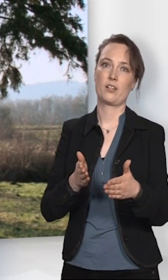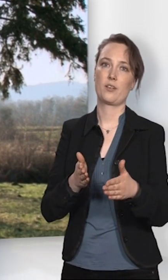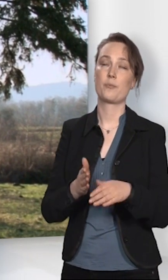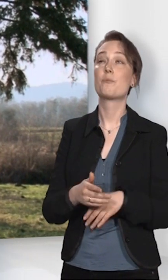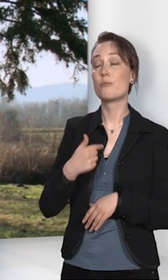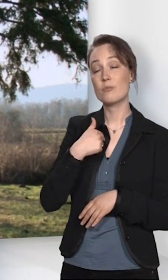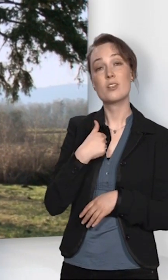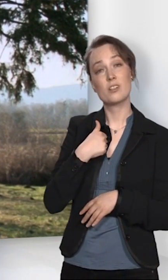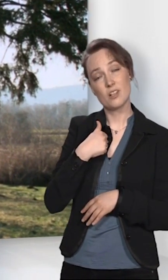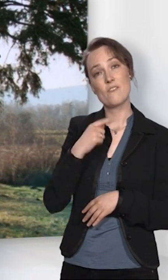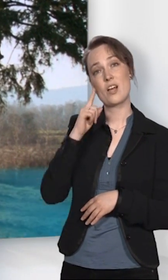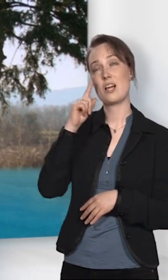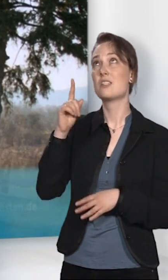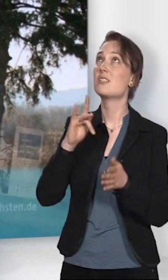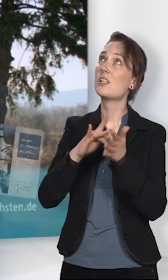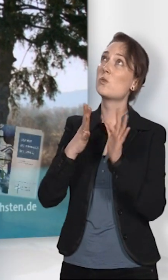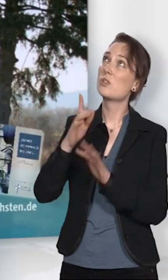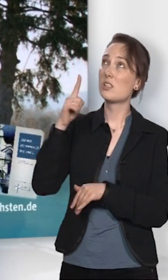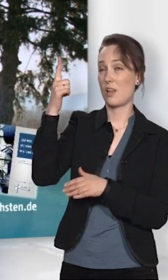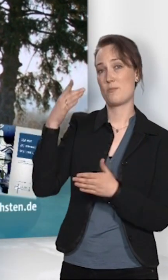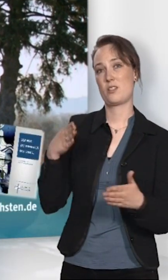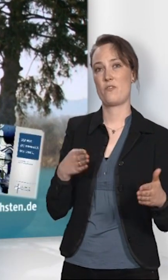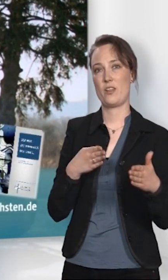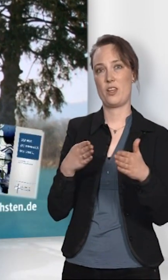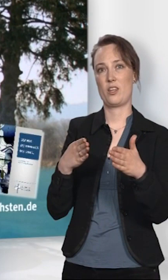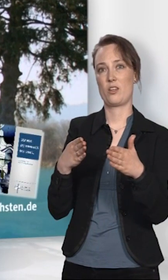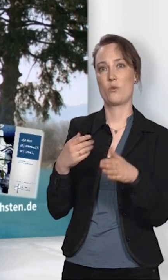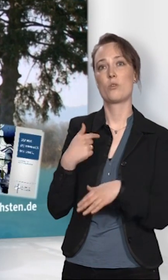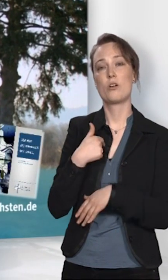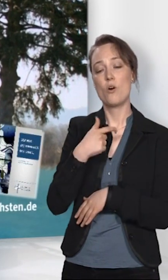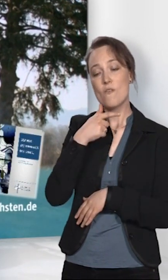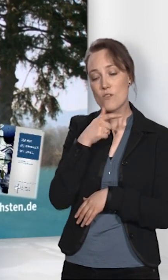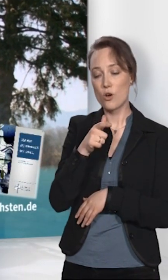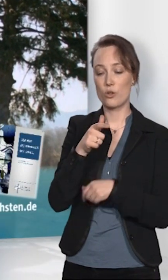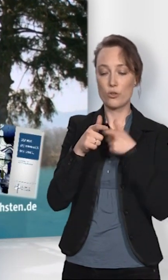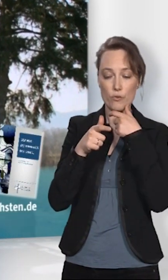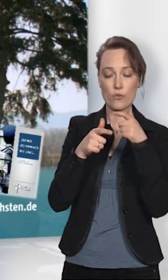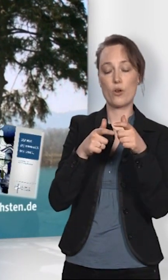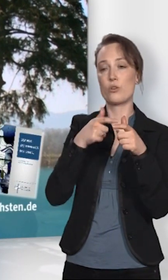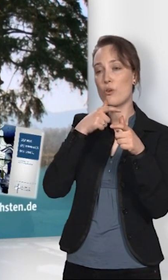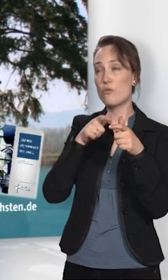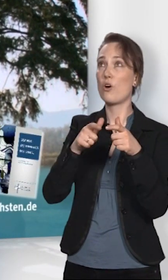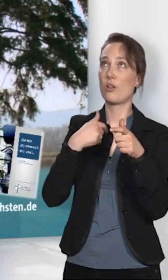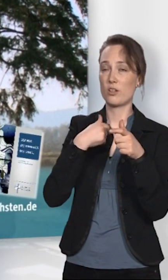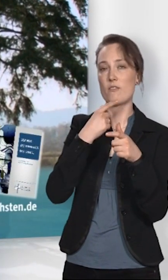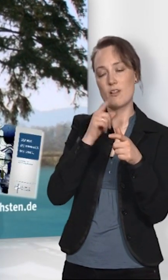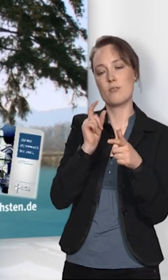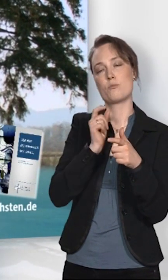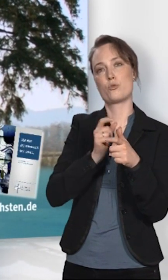Wissen, Jesus ist der Weg, und ich möchte Wort für Wort buchstabieren von einem Gedicht von Andrea Schwarz.